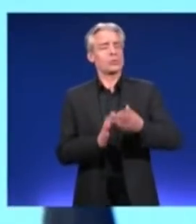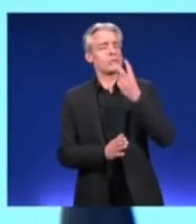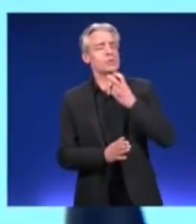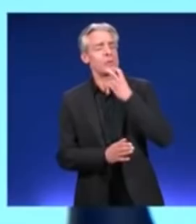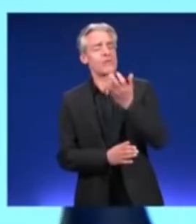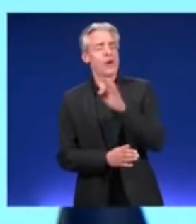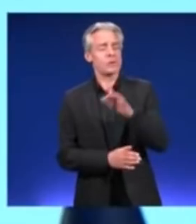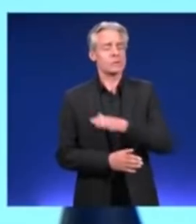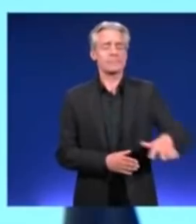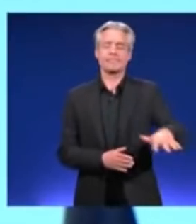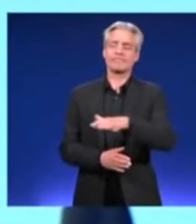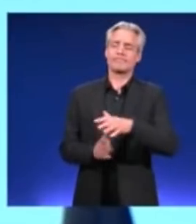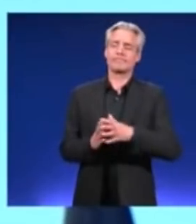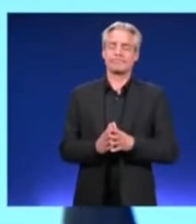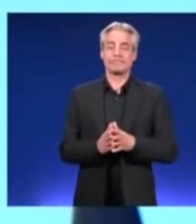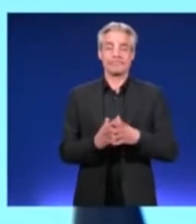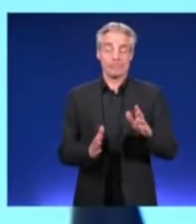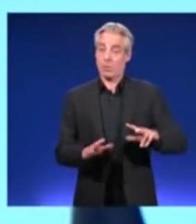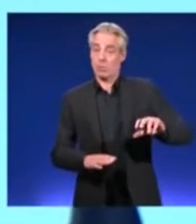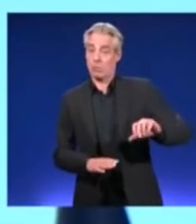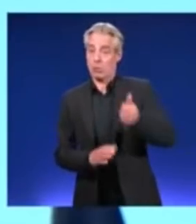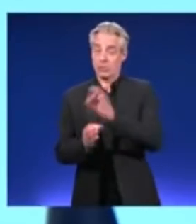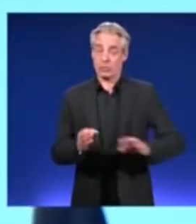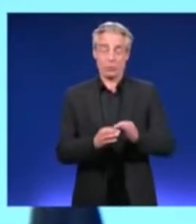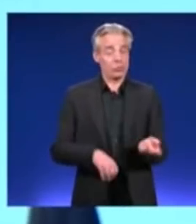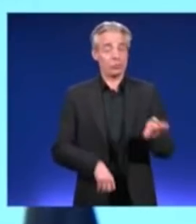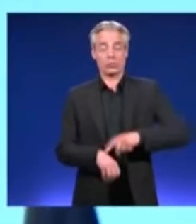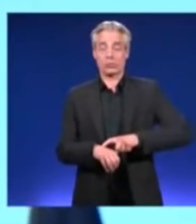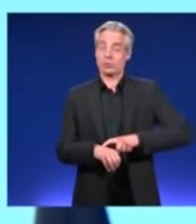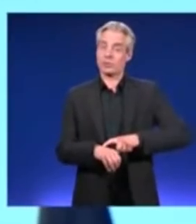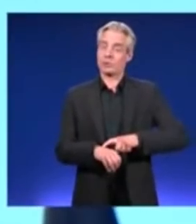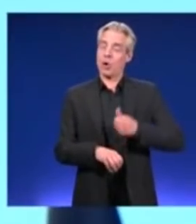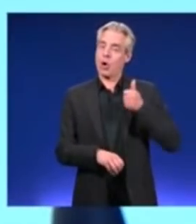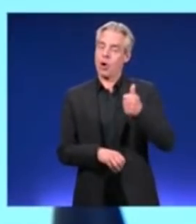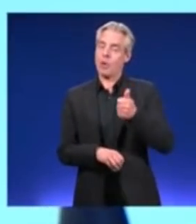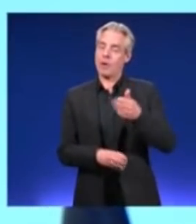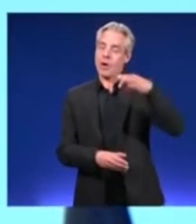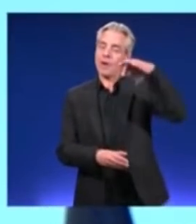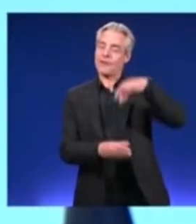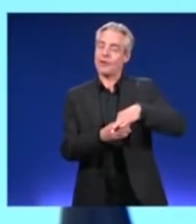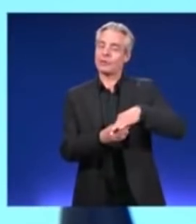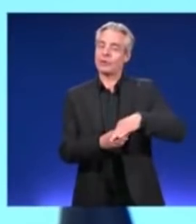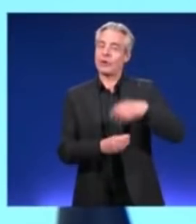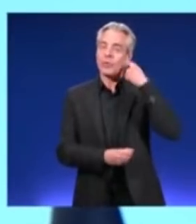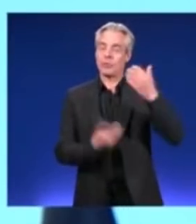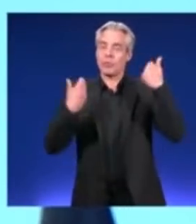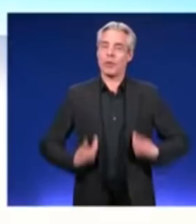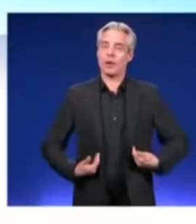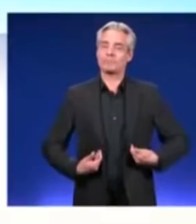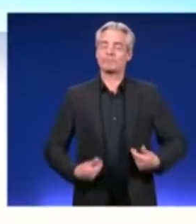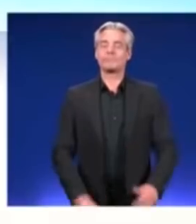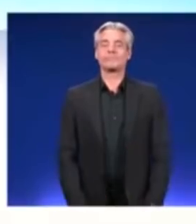compatriotes qui, dès le premier tour, ont porté leur suffrage sur ma